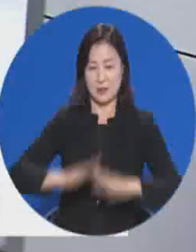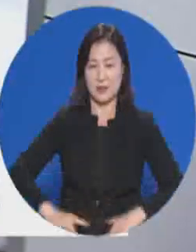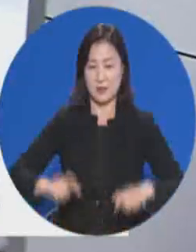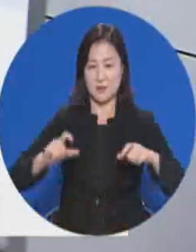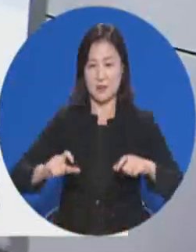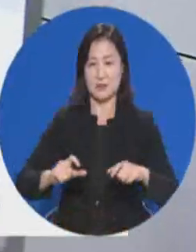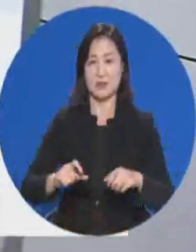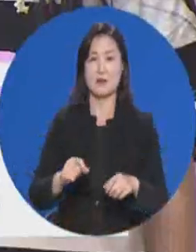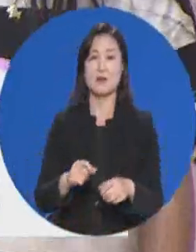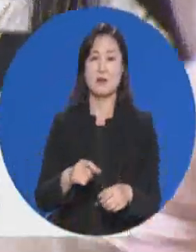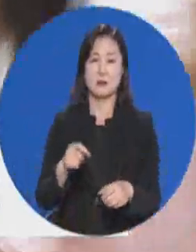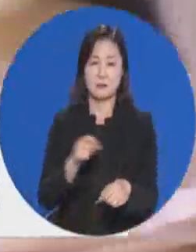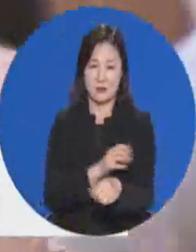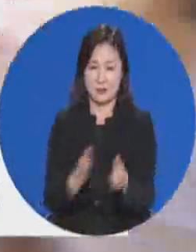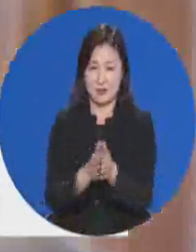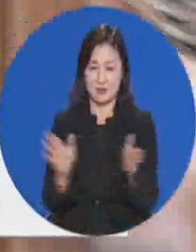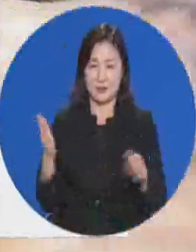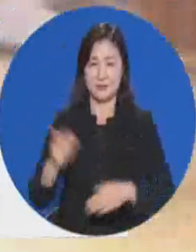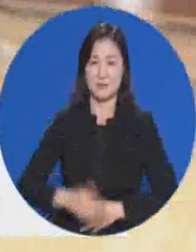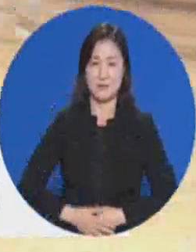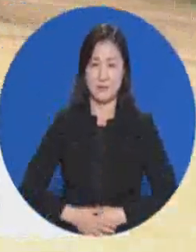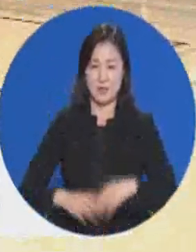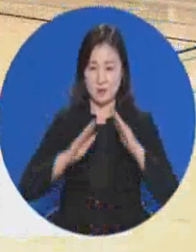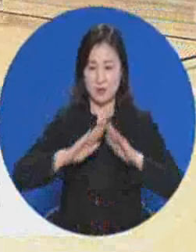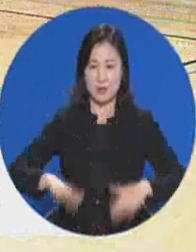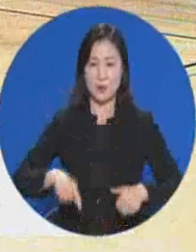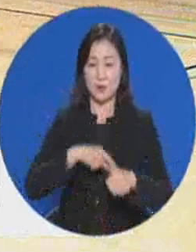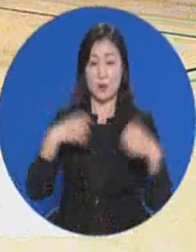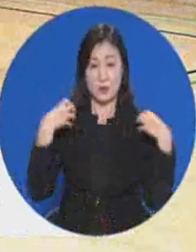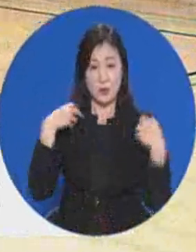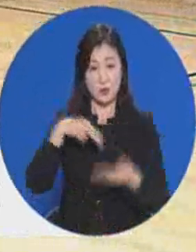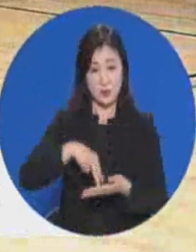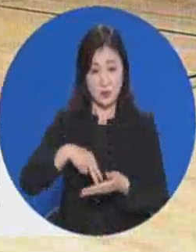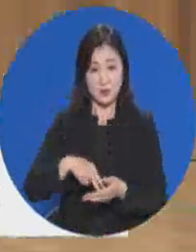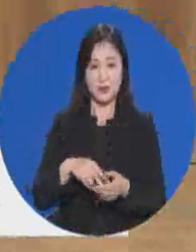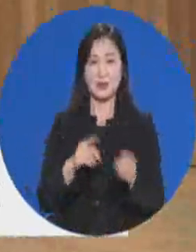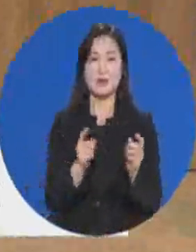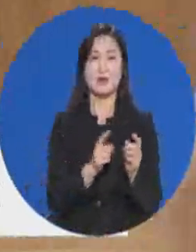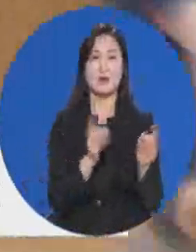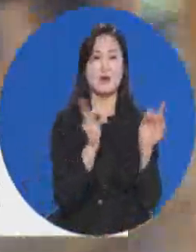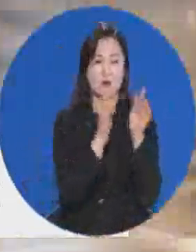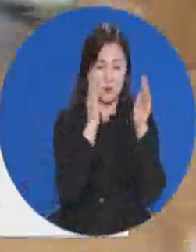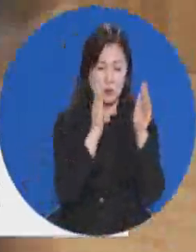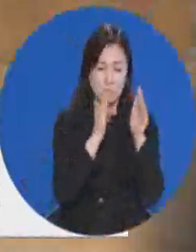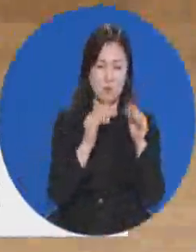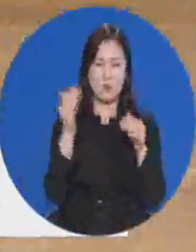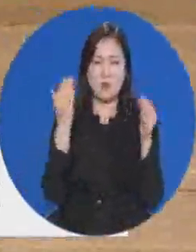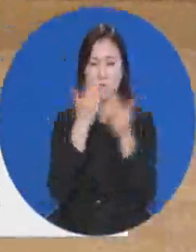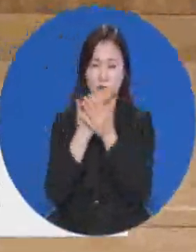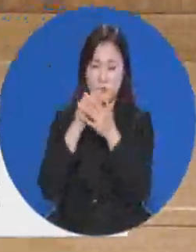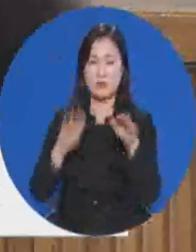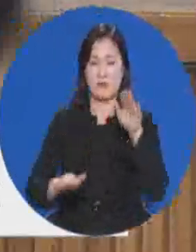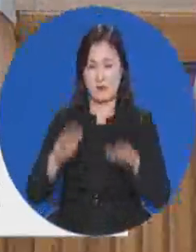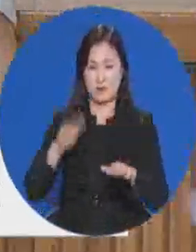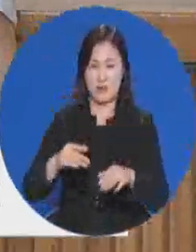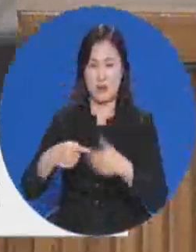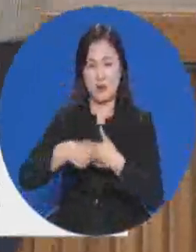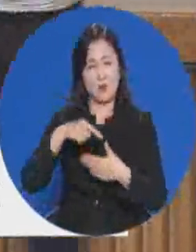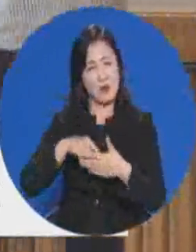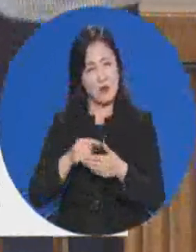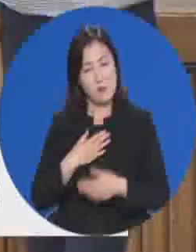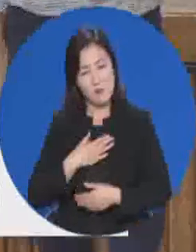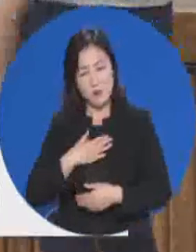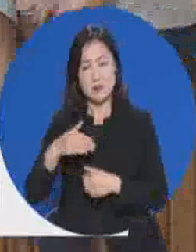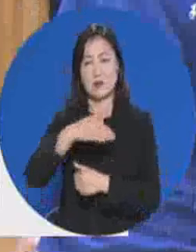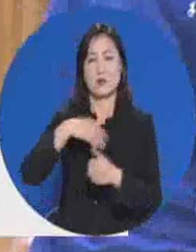겁니다. 전라남도 교육청은 비대면 수업으로 인한 학습 격차와 학생들의 심리적 문제를 고려했을 때 더